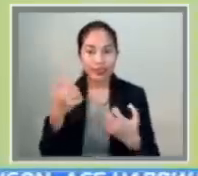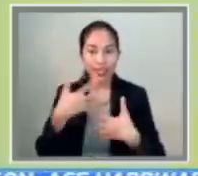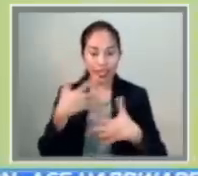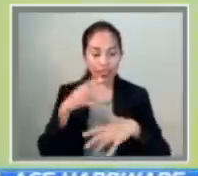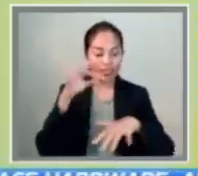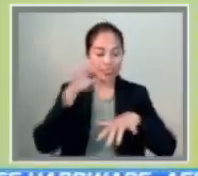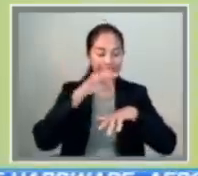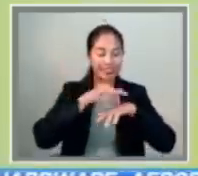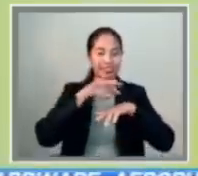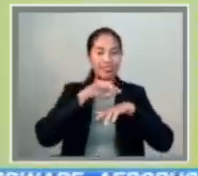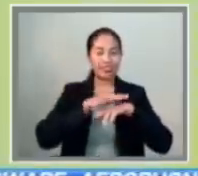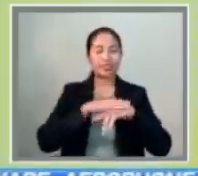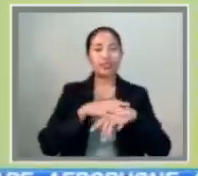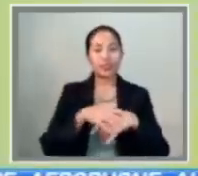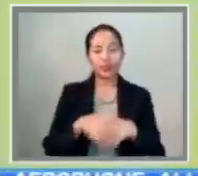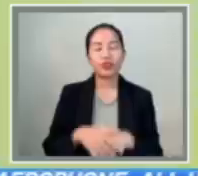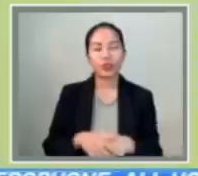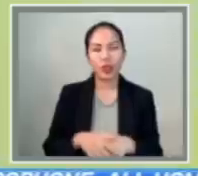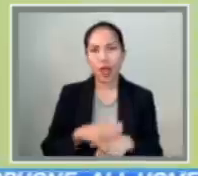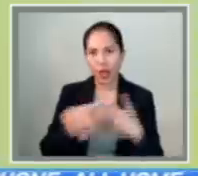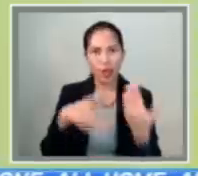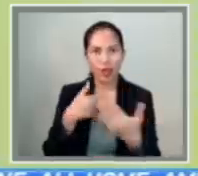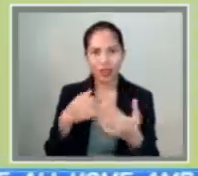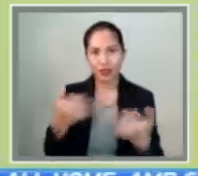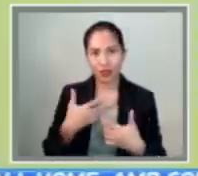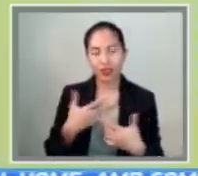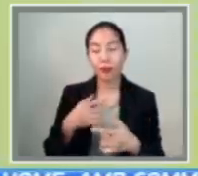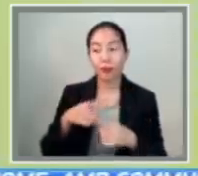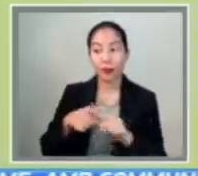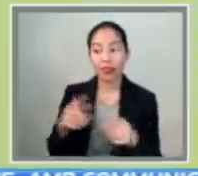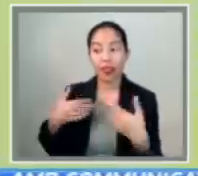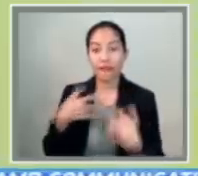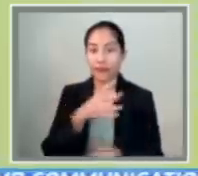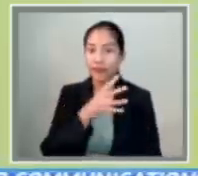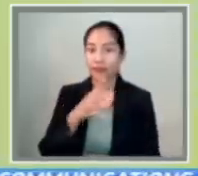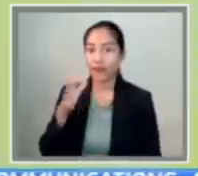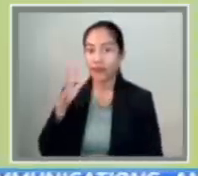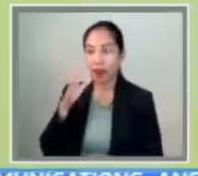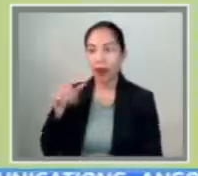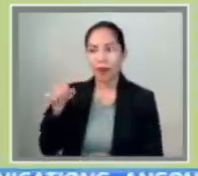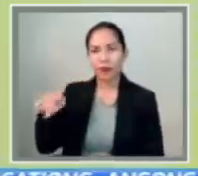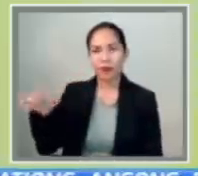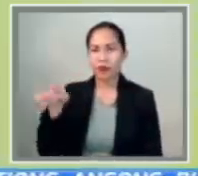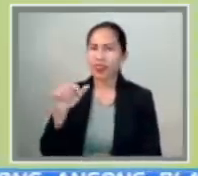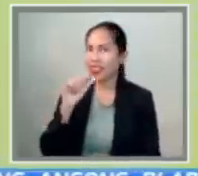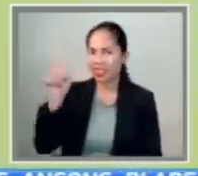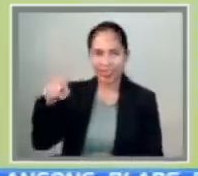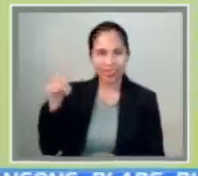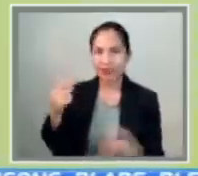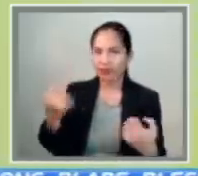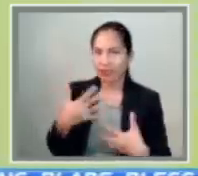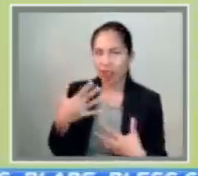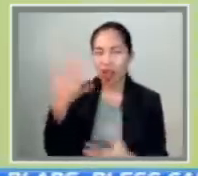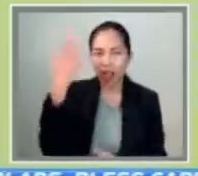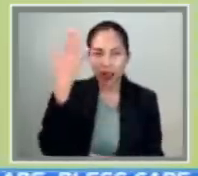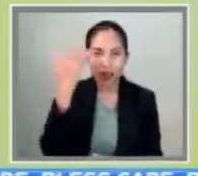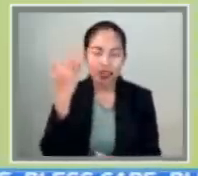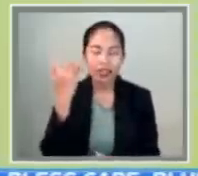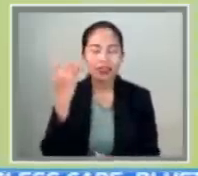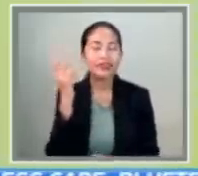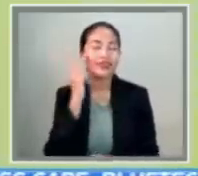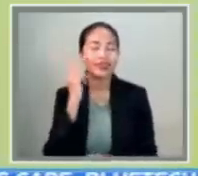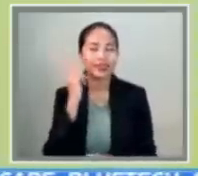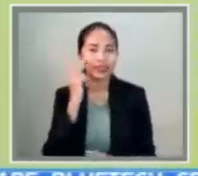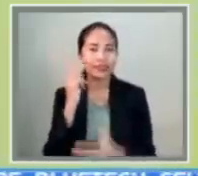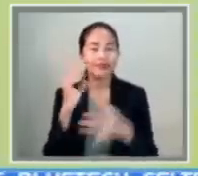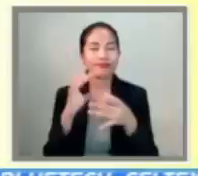University, ang mga bubuyog hindi raw dapat katakutan. Bakit kaya? Eto alamin na po natin sa mainit na balita hatid ni Katrina